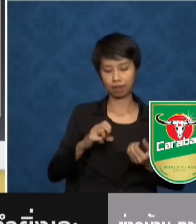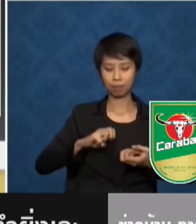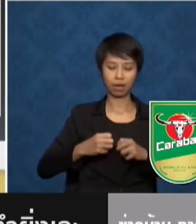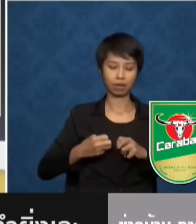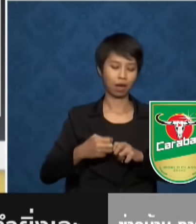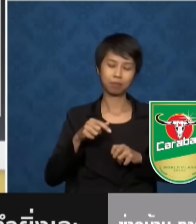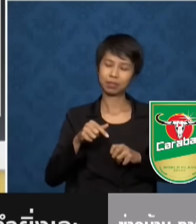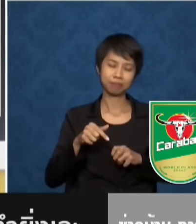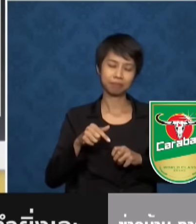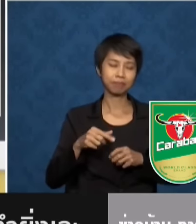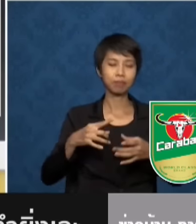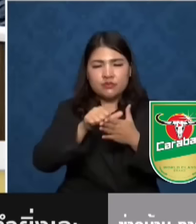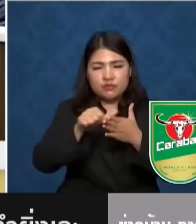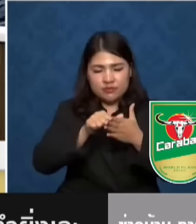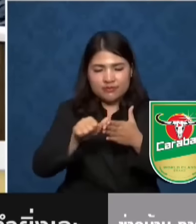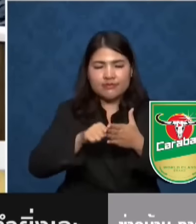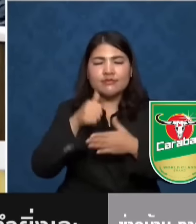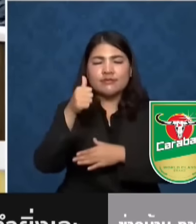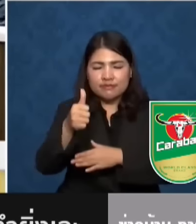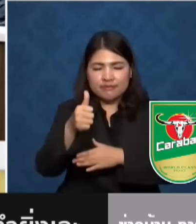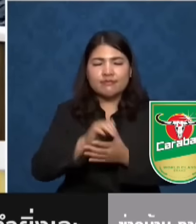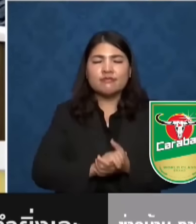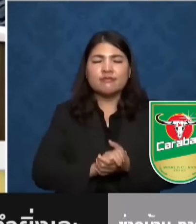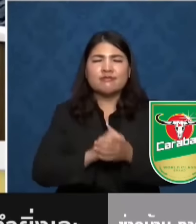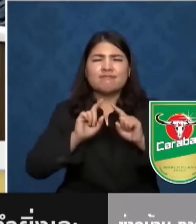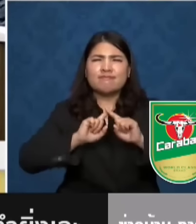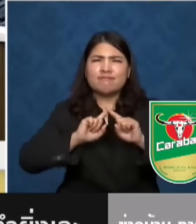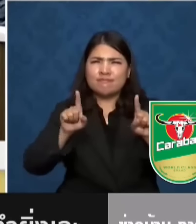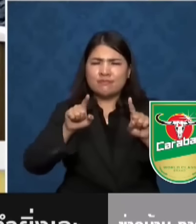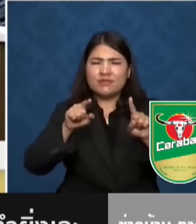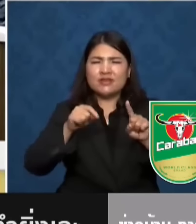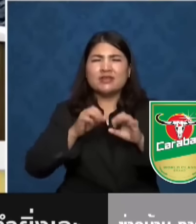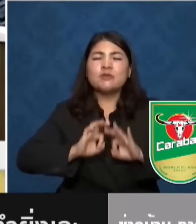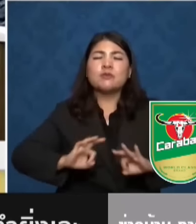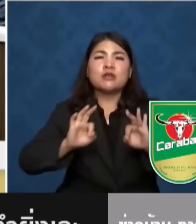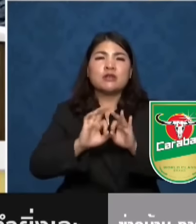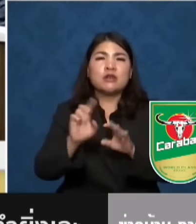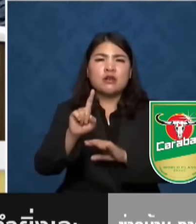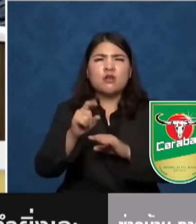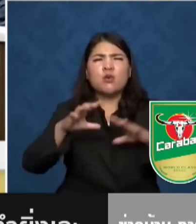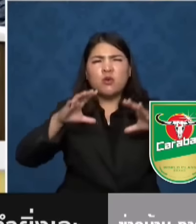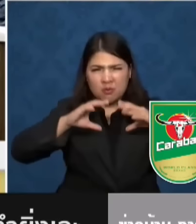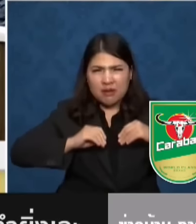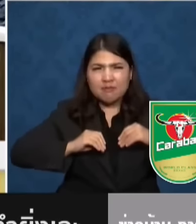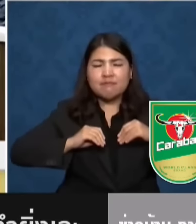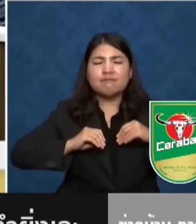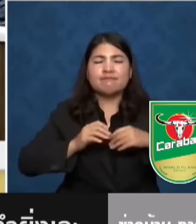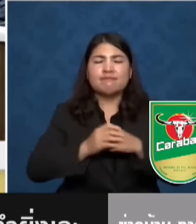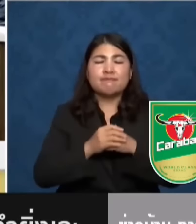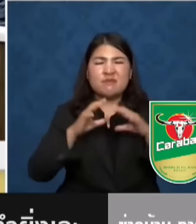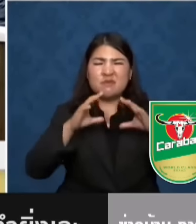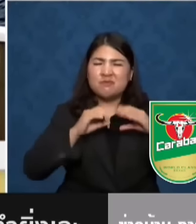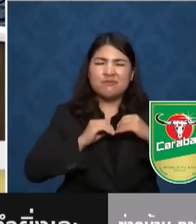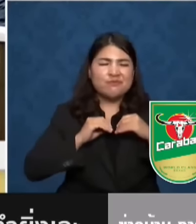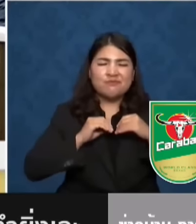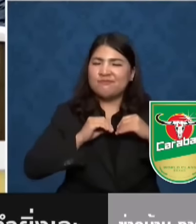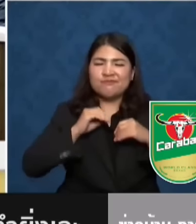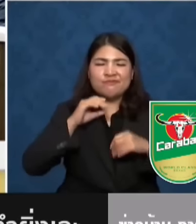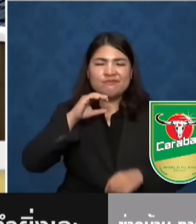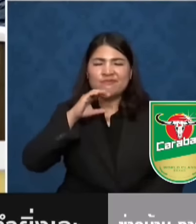างช่วงบางตอนจากคุณหมายครับ วันนี้นะแต่ว่าต้องยอมรับว่ามันค่อนข้างเละเทะน